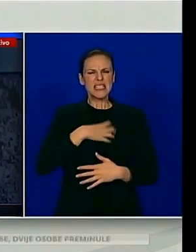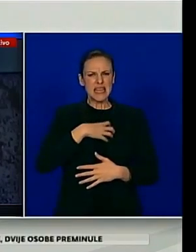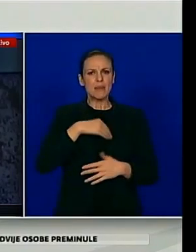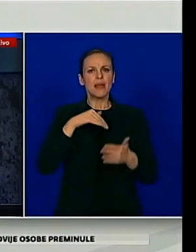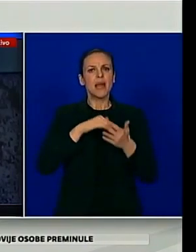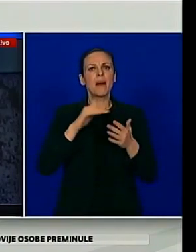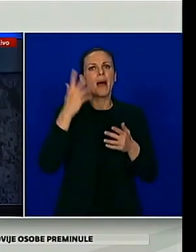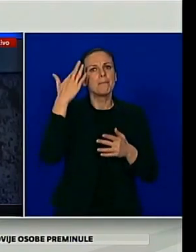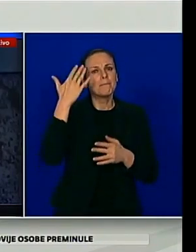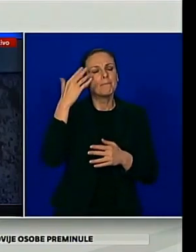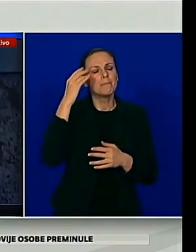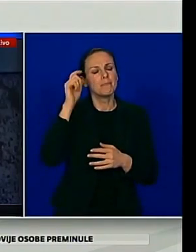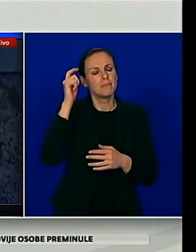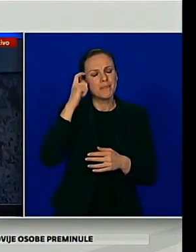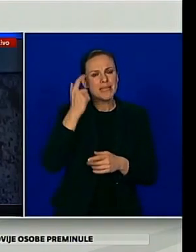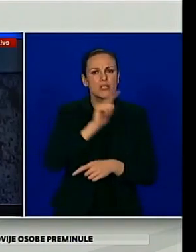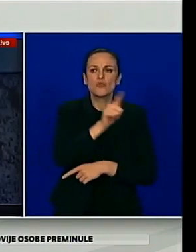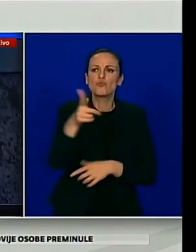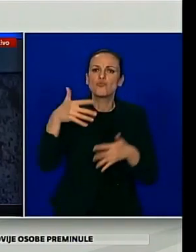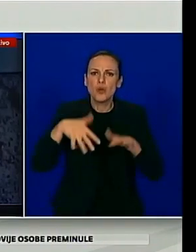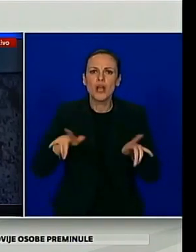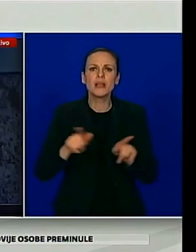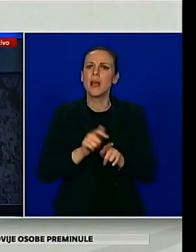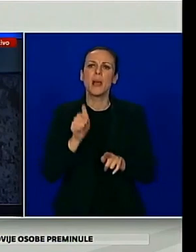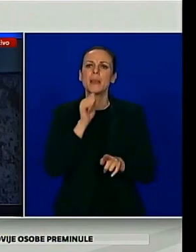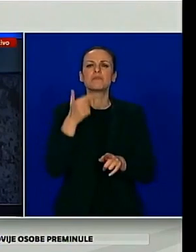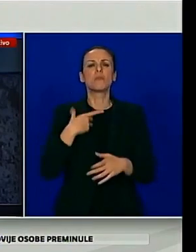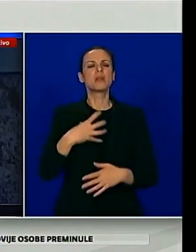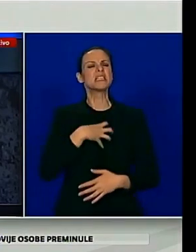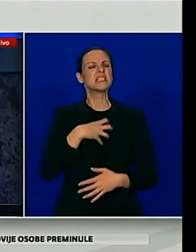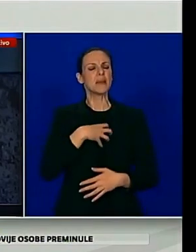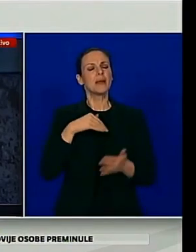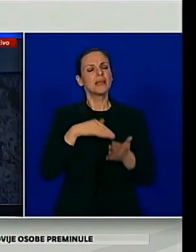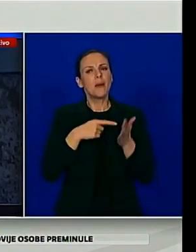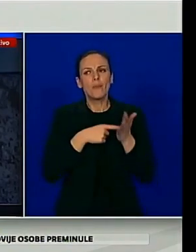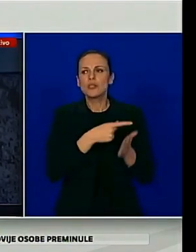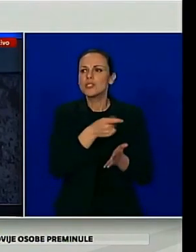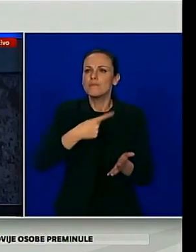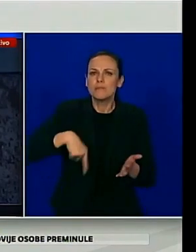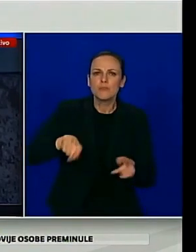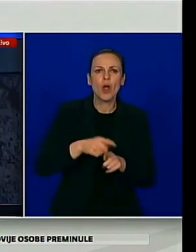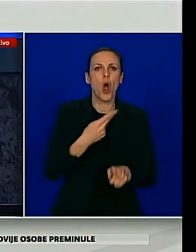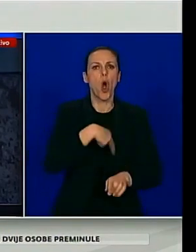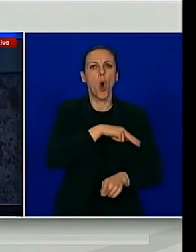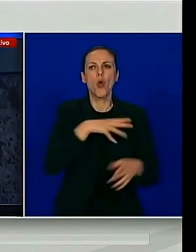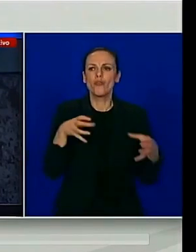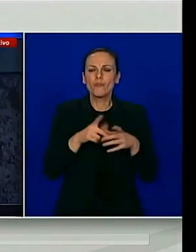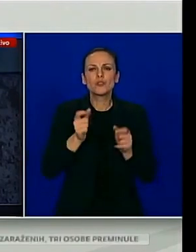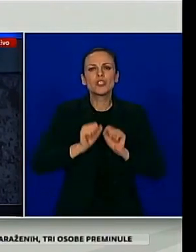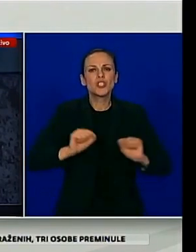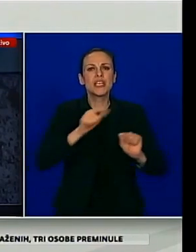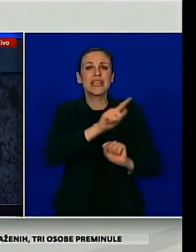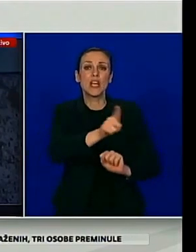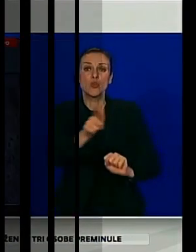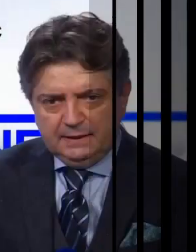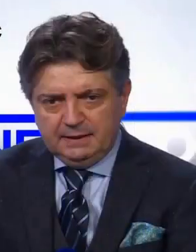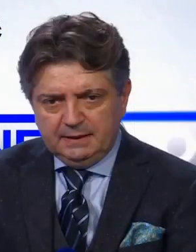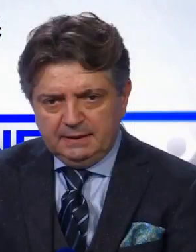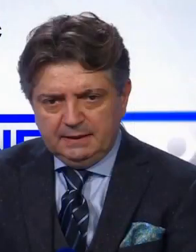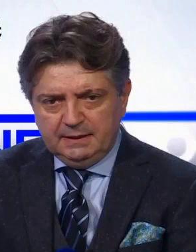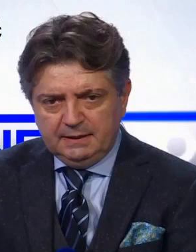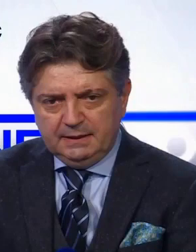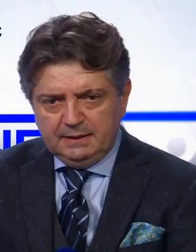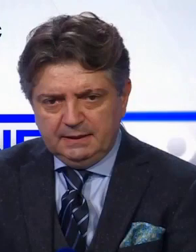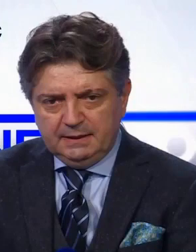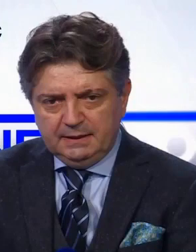moment kad moramo misliti jedni na druge i pokazivati društvenu odgovornost. Štiteći druge, štitimo i sebe. Mi